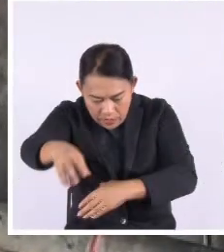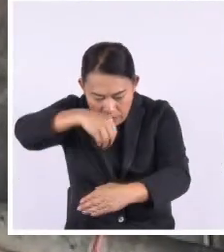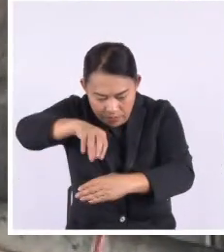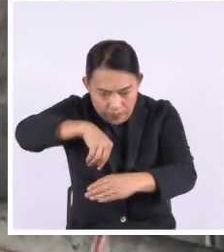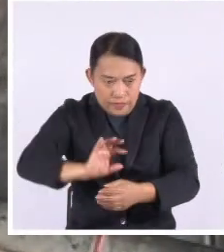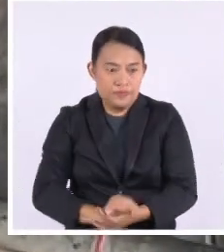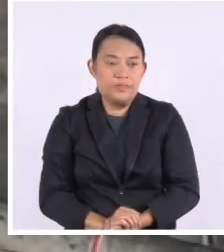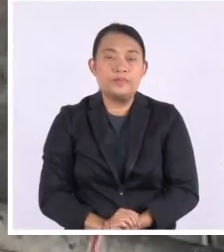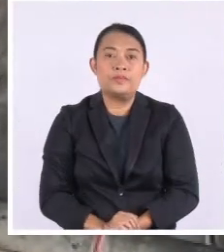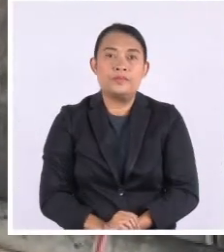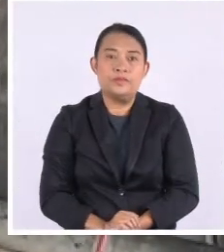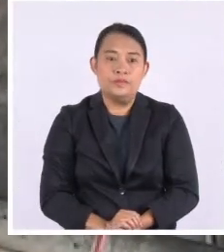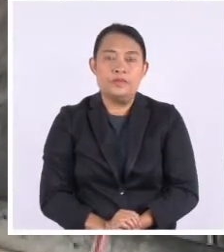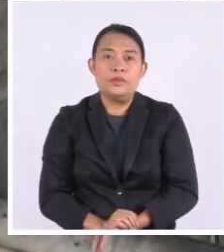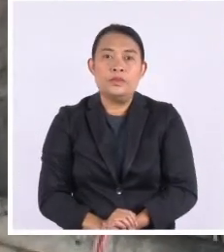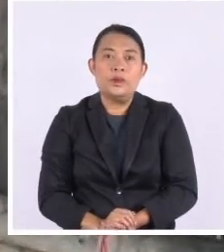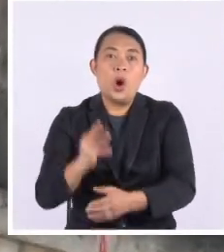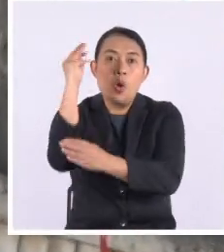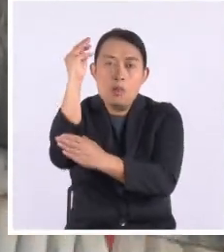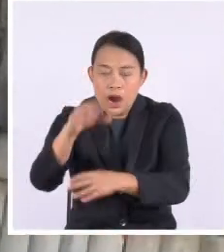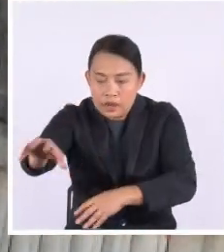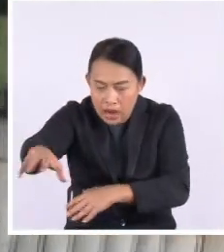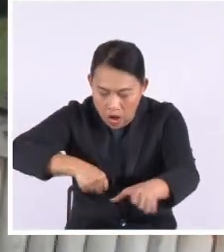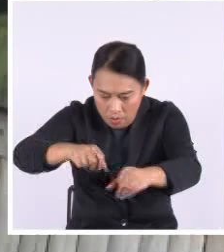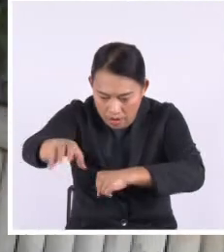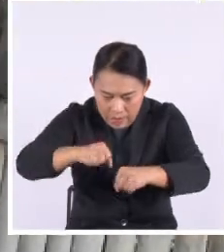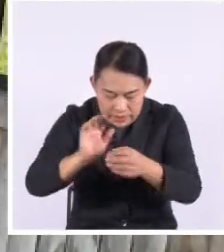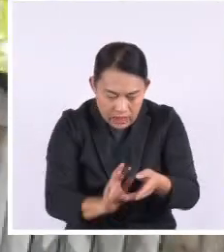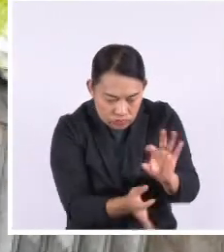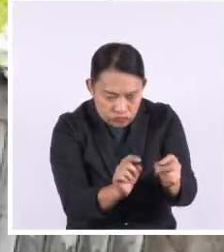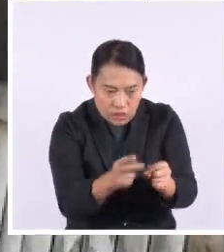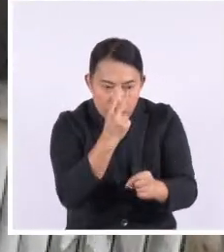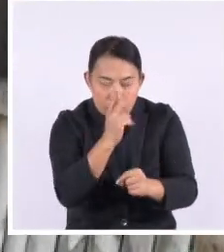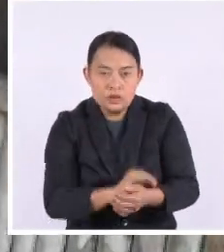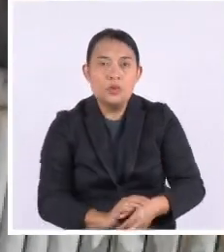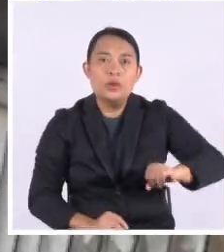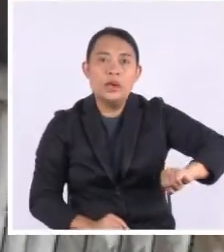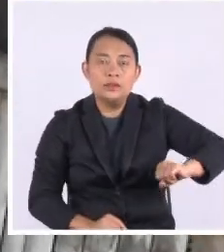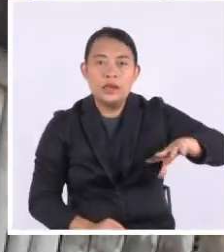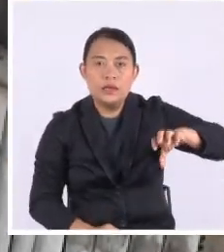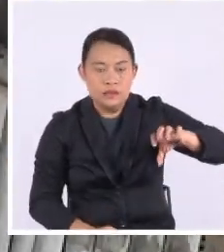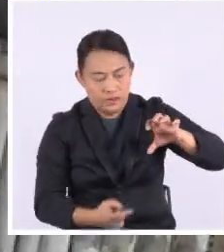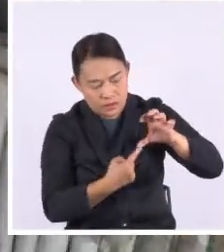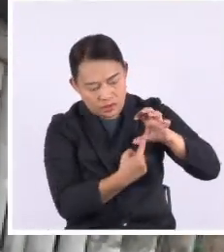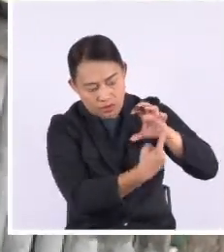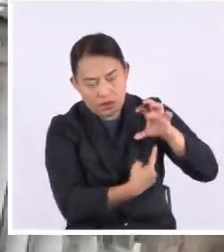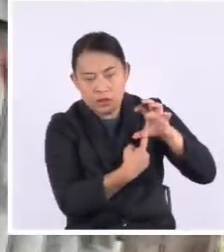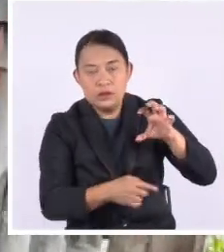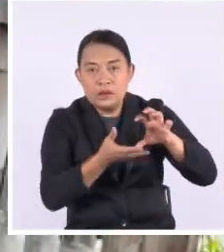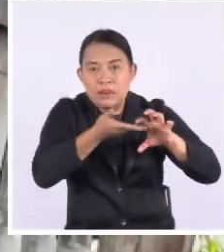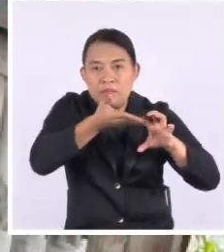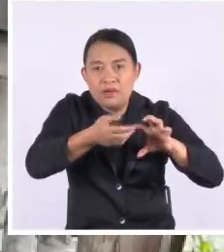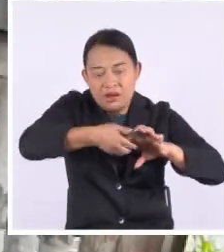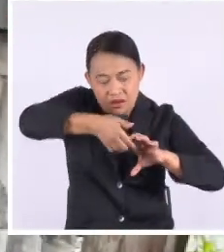ช่ค่ะไปเก็บเศษไม้มากว่าจะเผากว่าจะแล้วดูมือคุณตามือซ้ายอ่ะมันก็งออยู่อย่างเงี้ยจะเหยียดแบกมายังไม่ได้เลยนะคะ